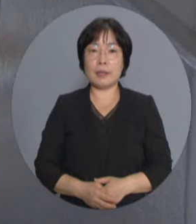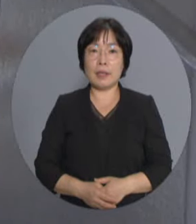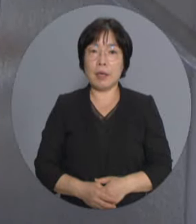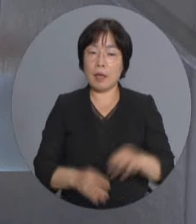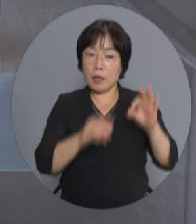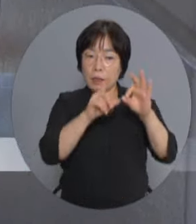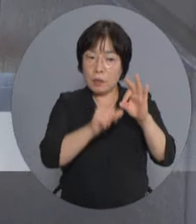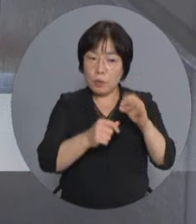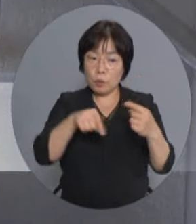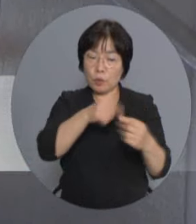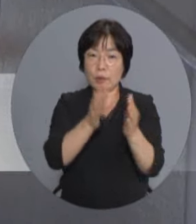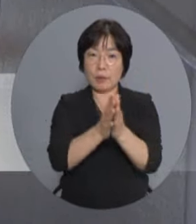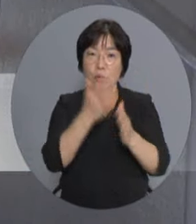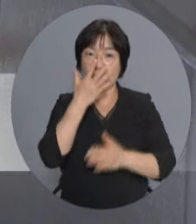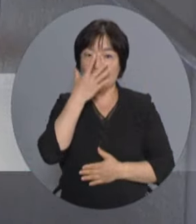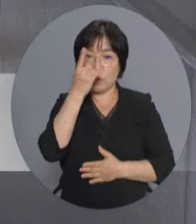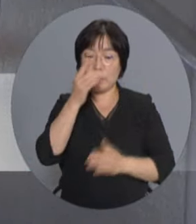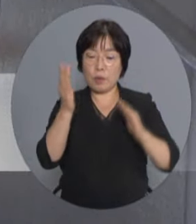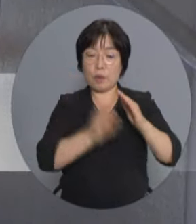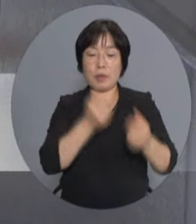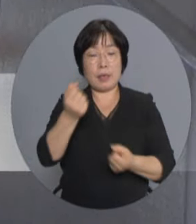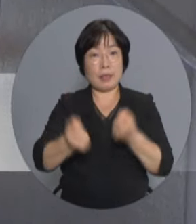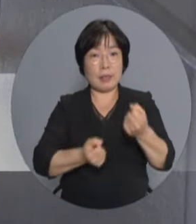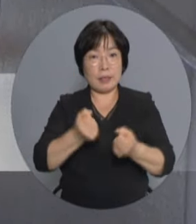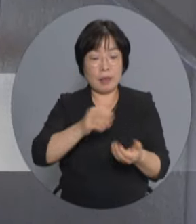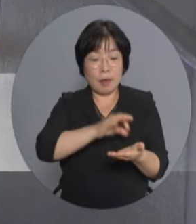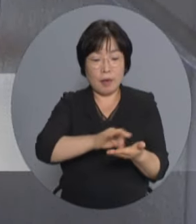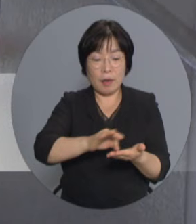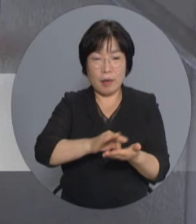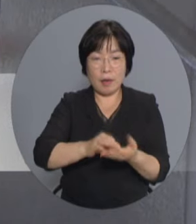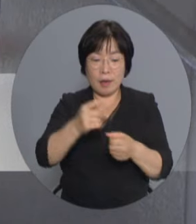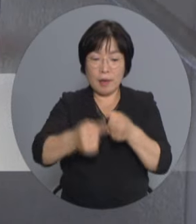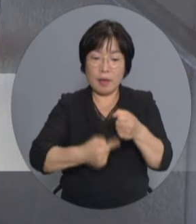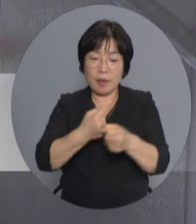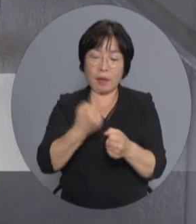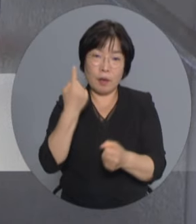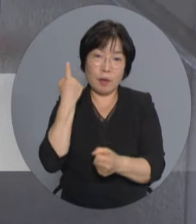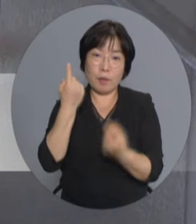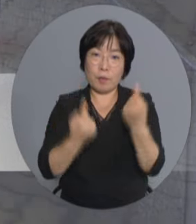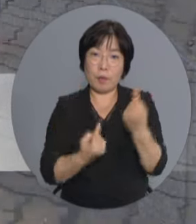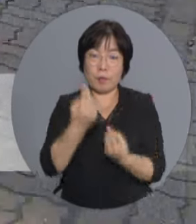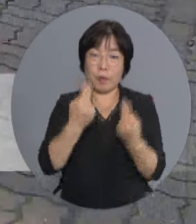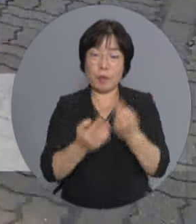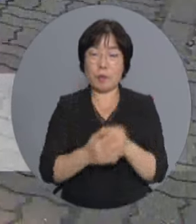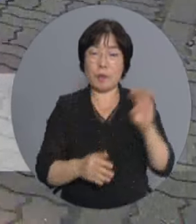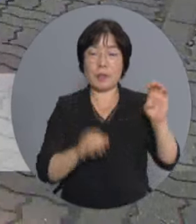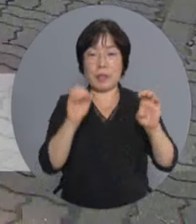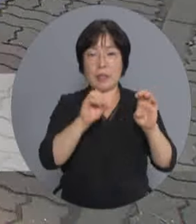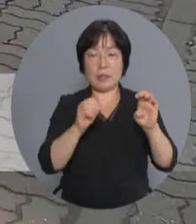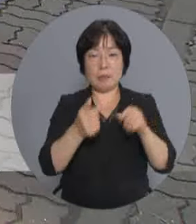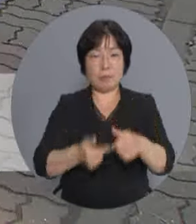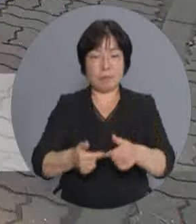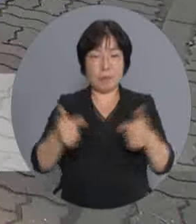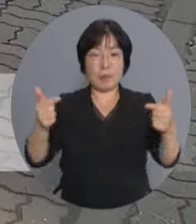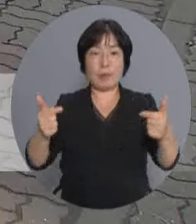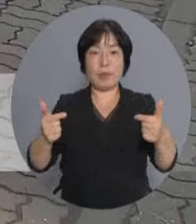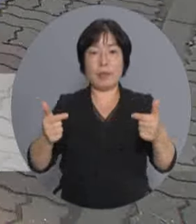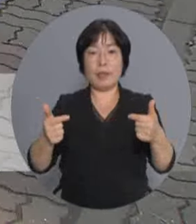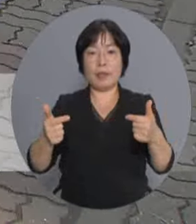지난달 운영을 재개한 순천시 공영자전거의 이용객이 1년 전보다 40% 이상 늘어난 것으로